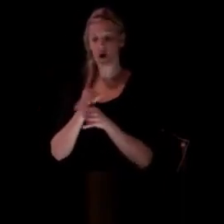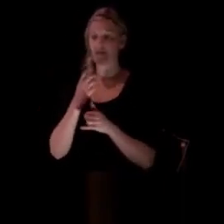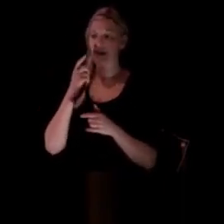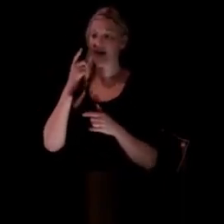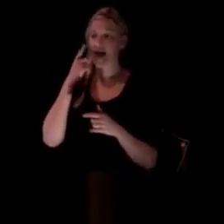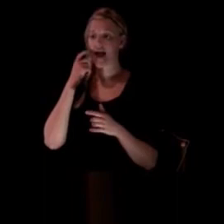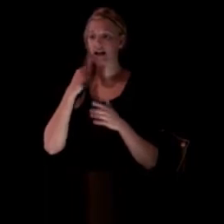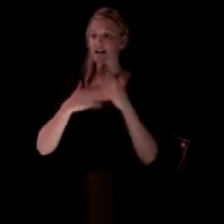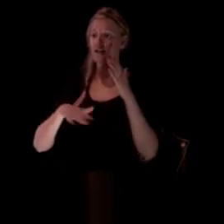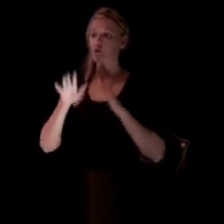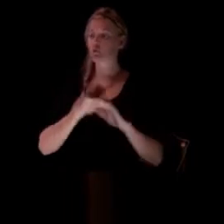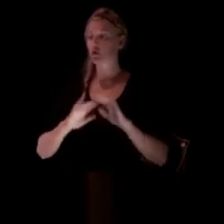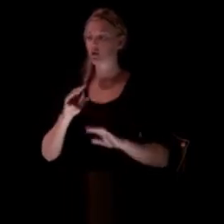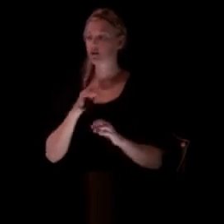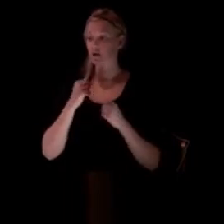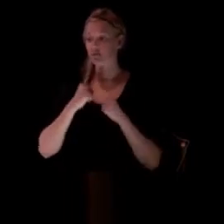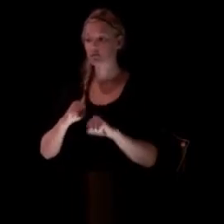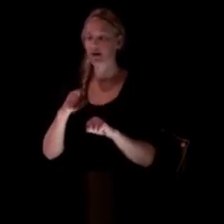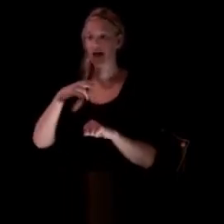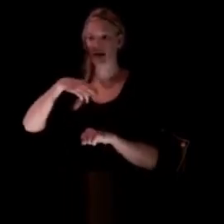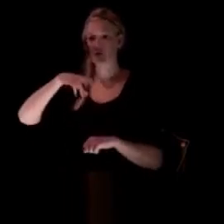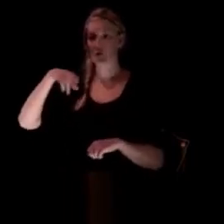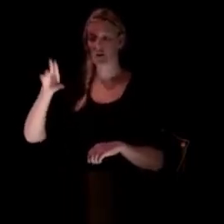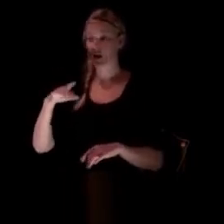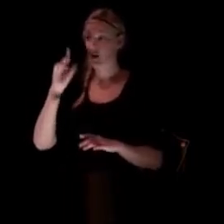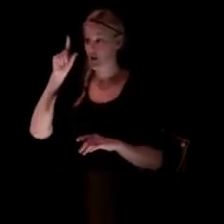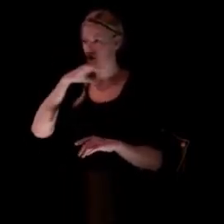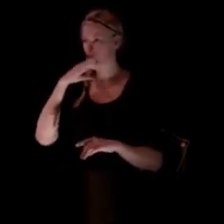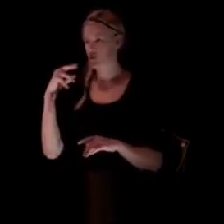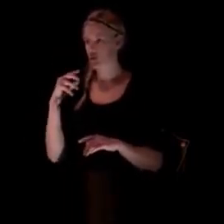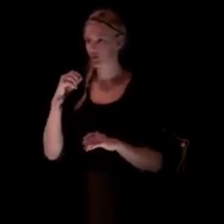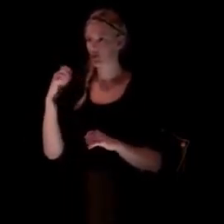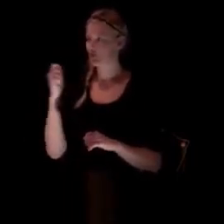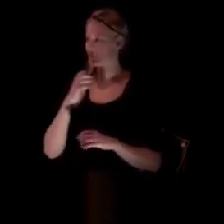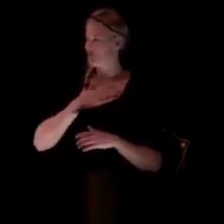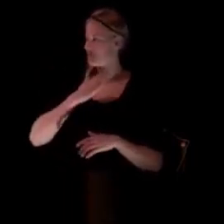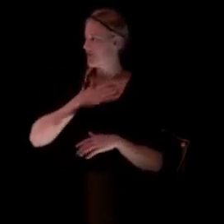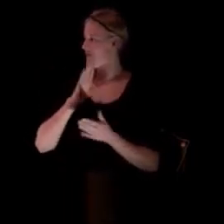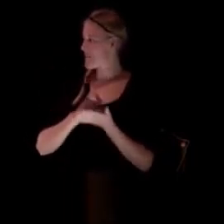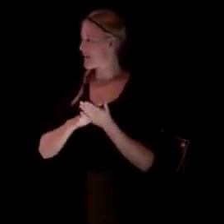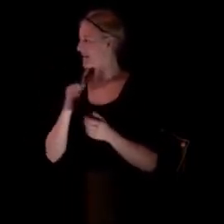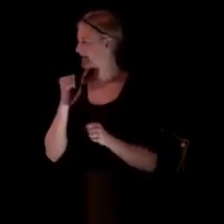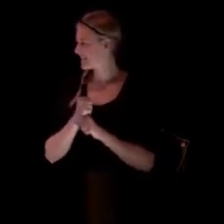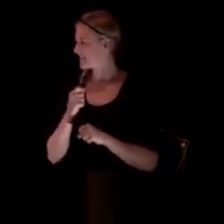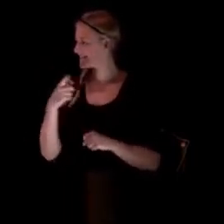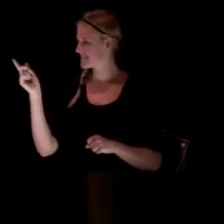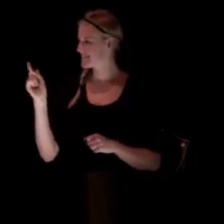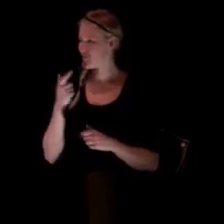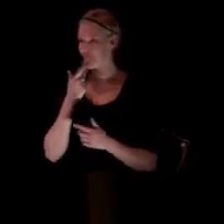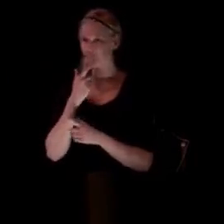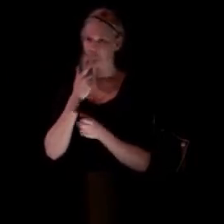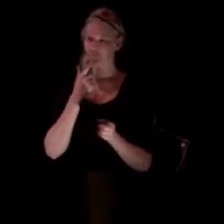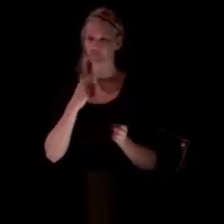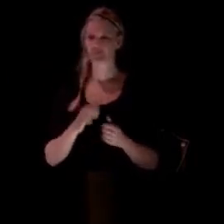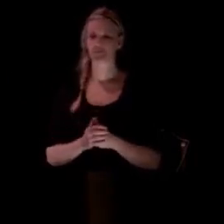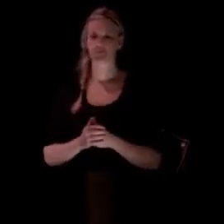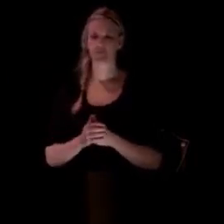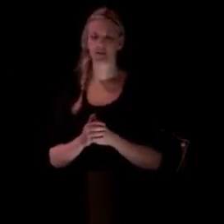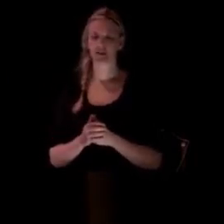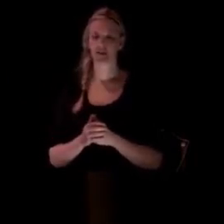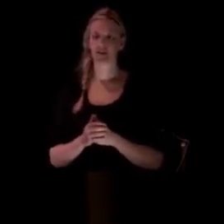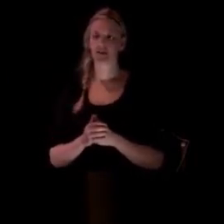Norge, rett og slett. Det kunne ha blitt gøy. Sikkert noen som hadde lyst til å være med, skulle jeg til å si. Men da, for det handler jo om